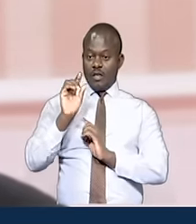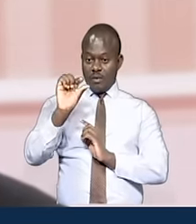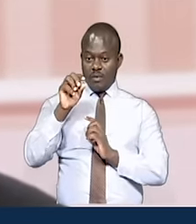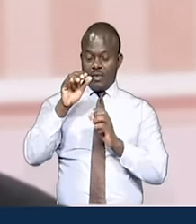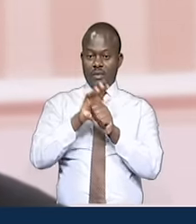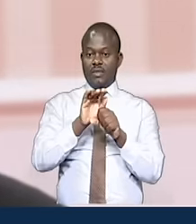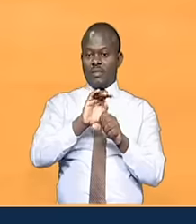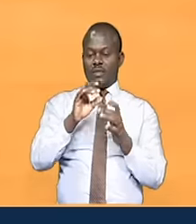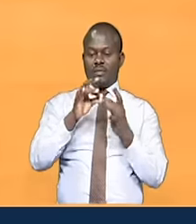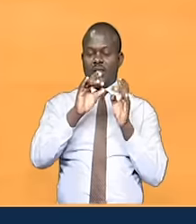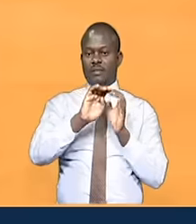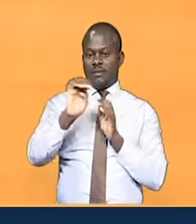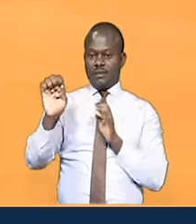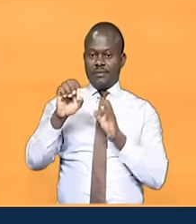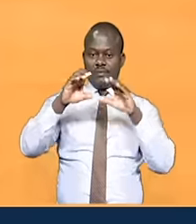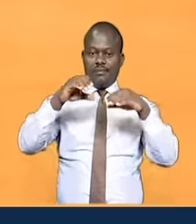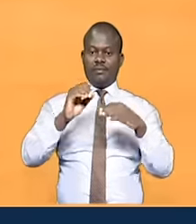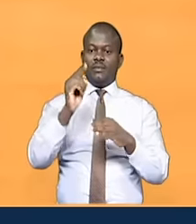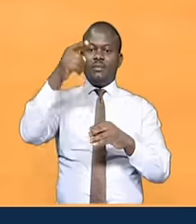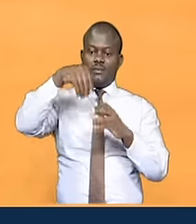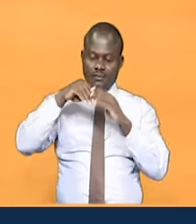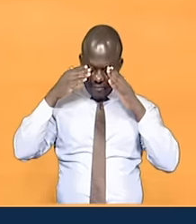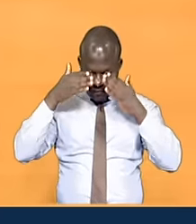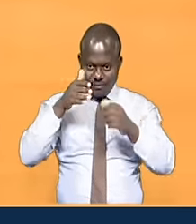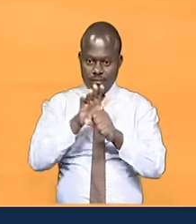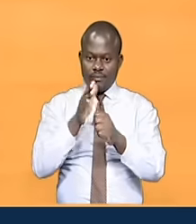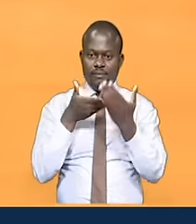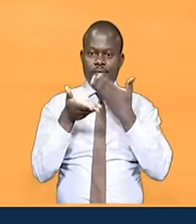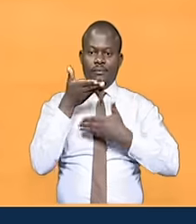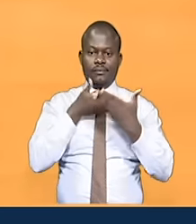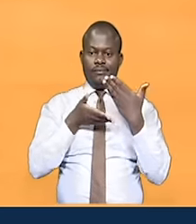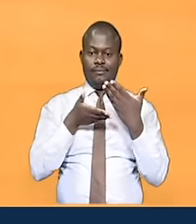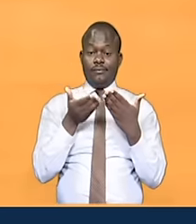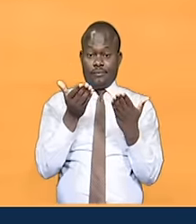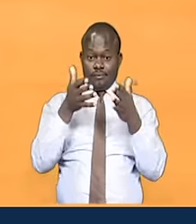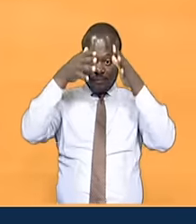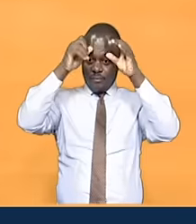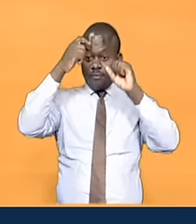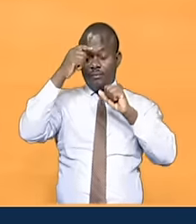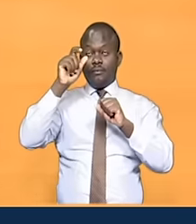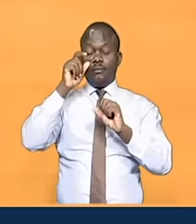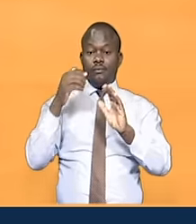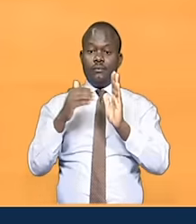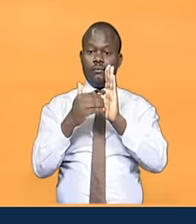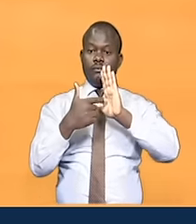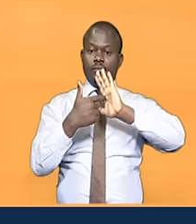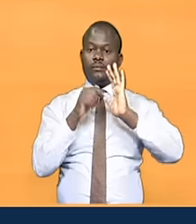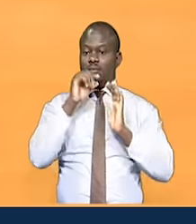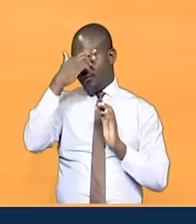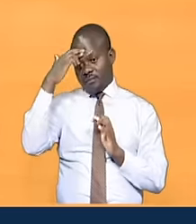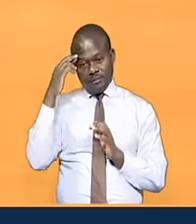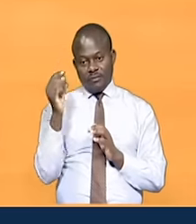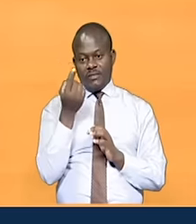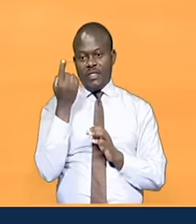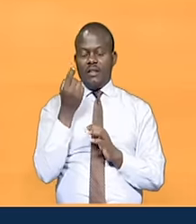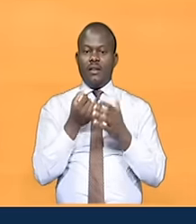rasazuba bwa Repubulika ya Demokarasi ya Congo ni imwe muzagarutsweho cyane muri iki kiganiro aho Perezida Kagame yongeye gushimangira ko nta mpamvu n'imwe yatuma ingabo